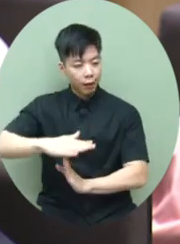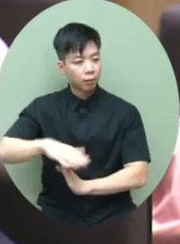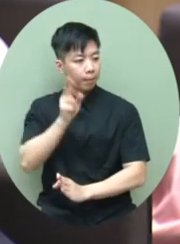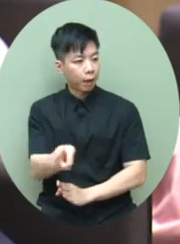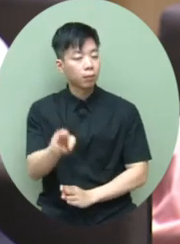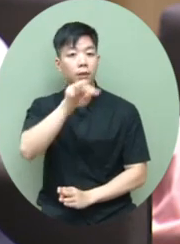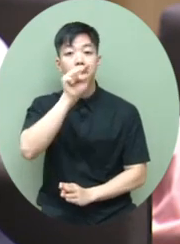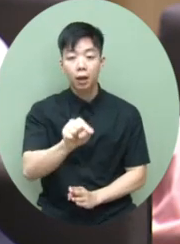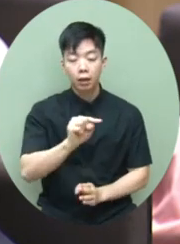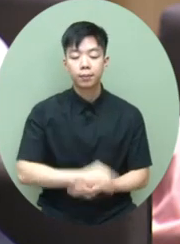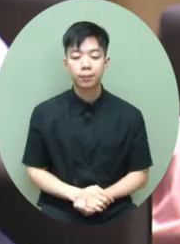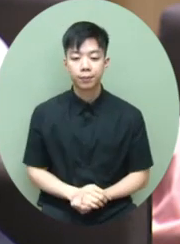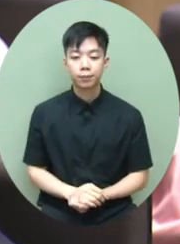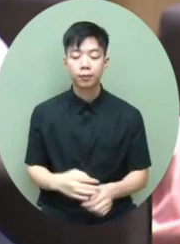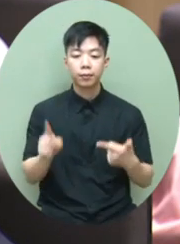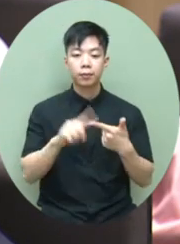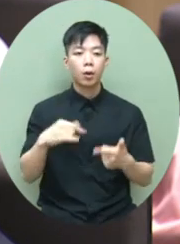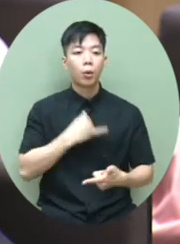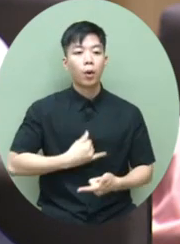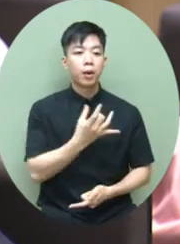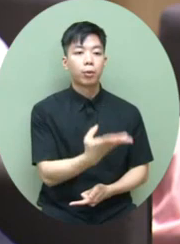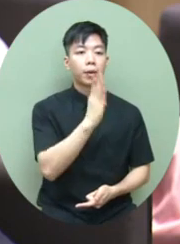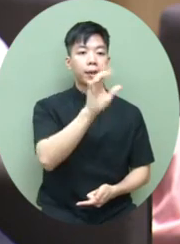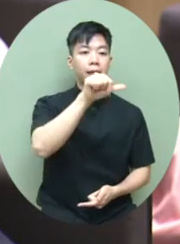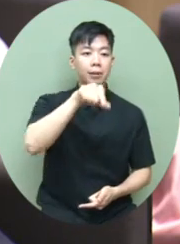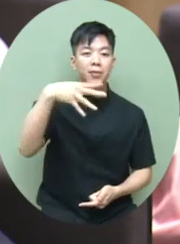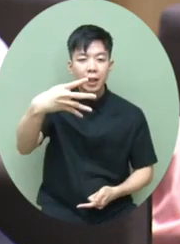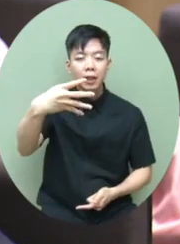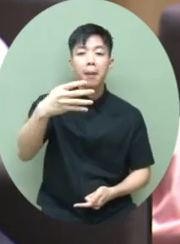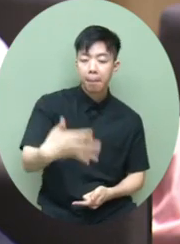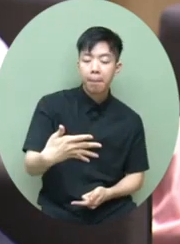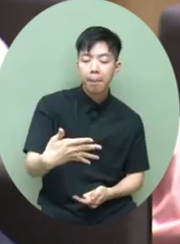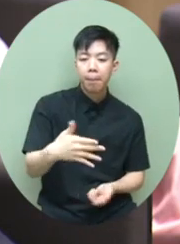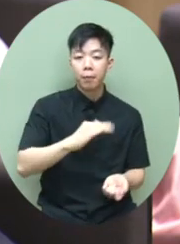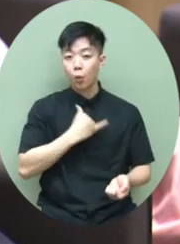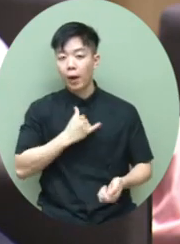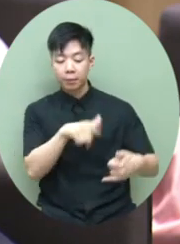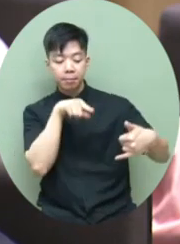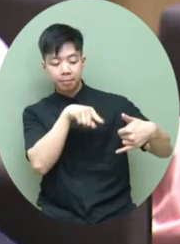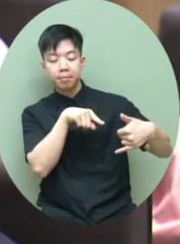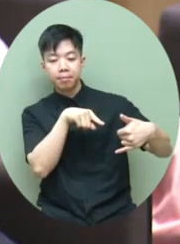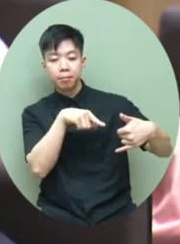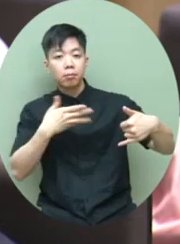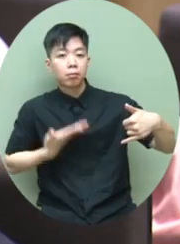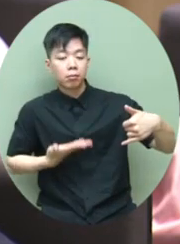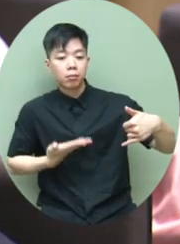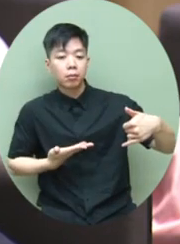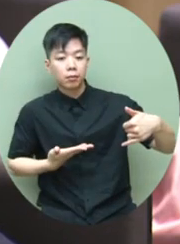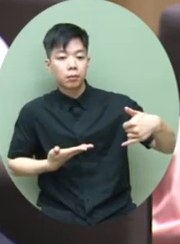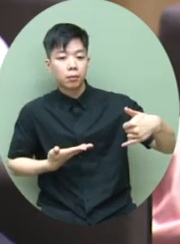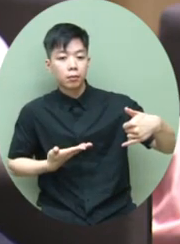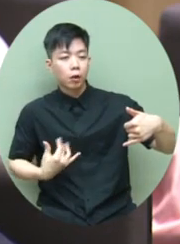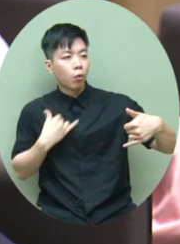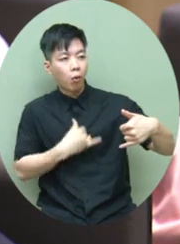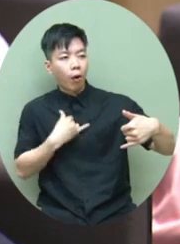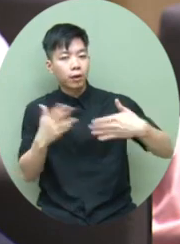一嗰種懷疑本地 BA.4 或者 BA.5 嘅個案，其實當局即係而家。是評估可能是